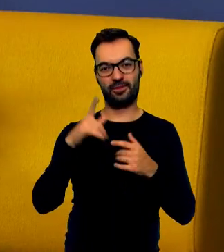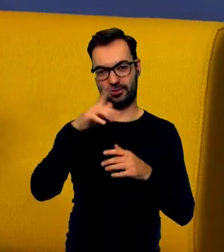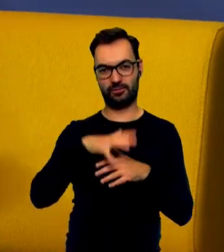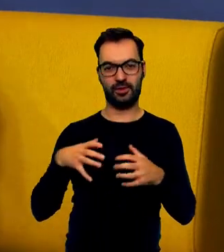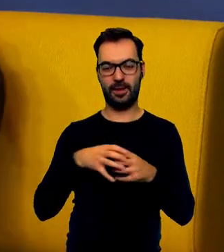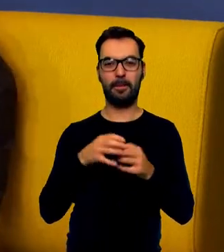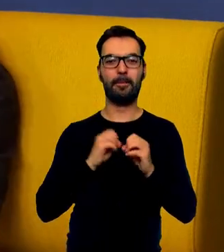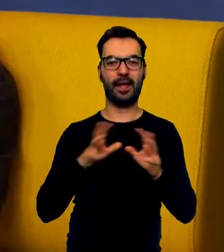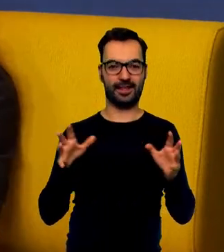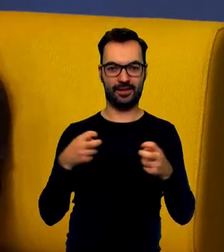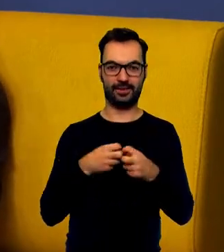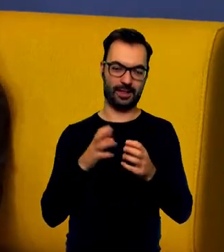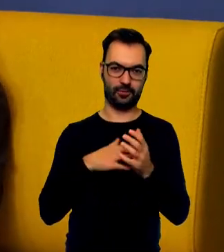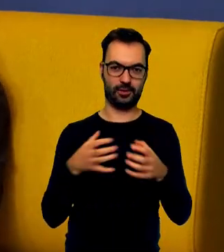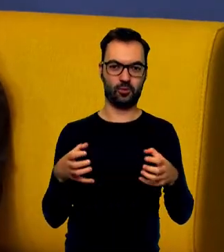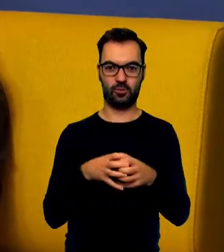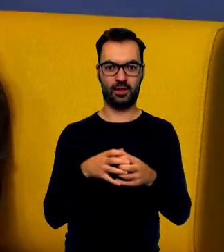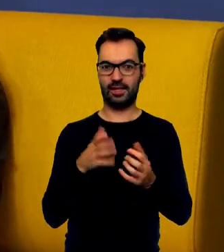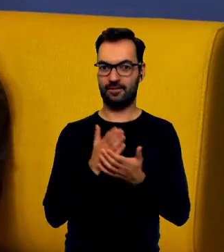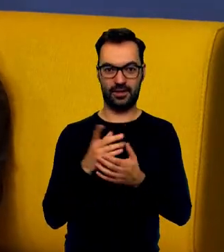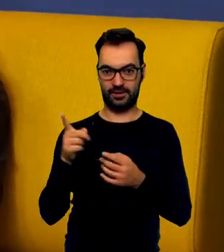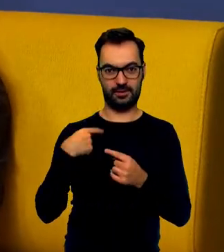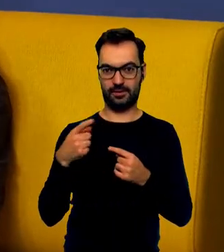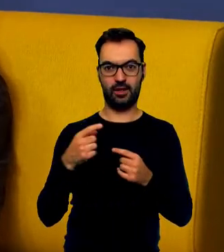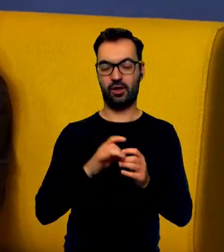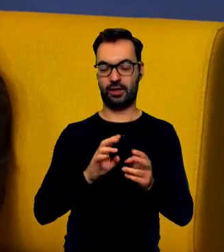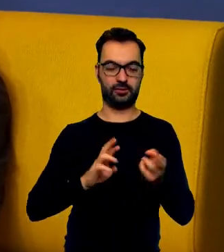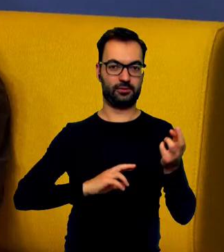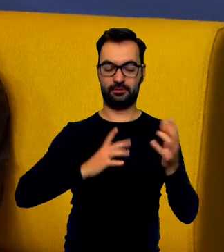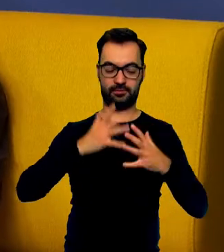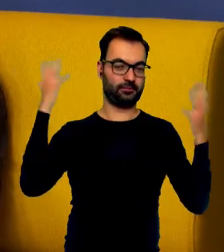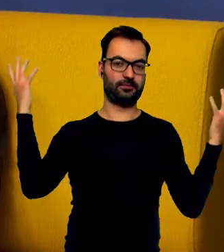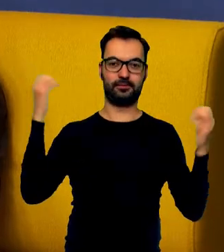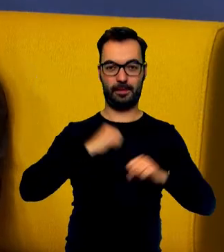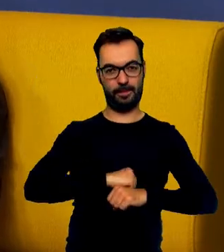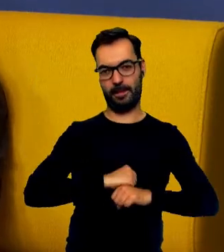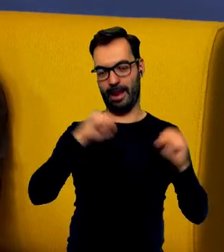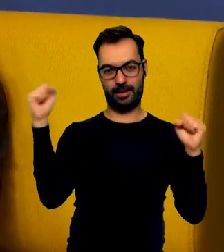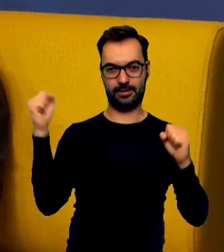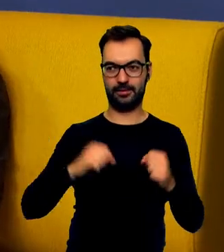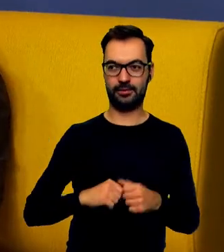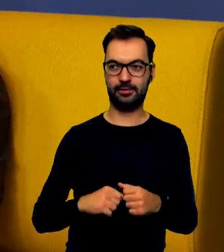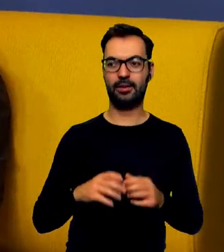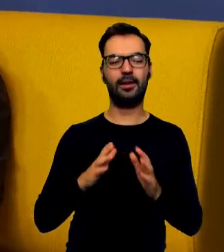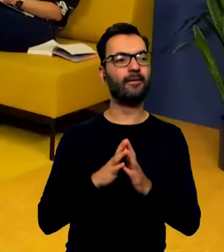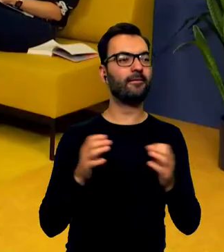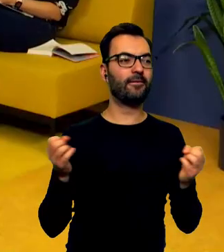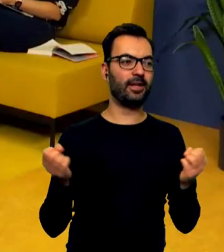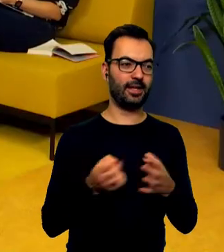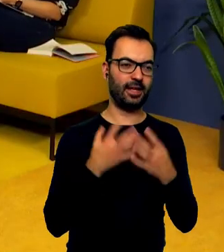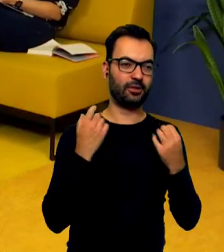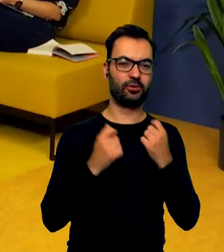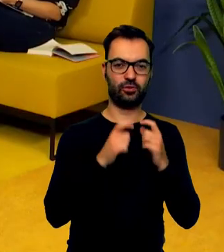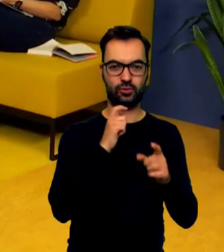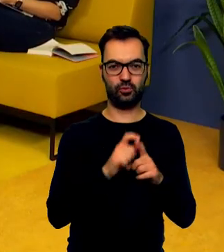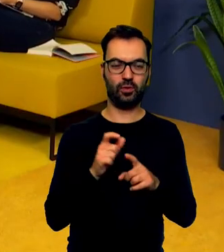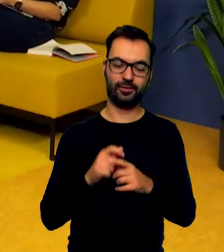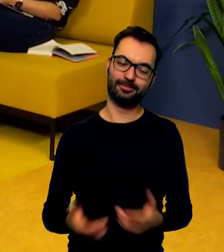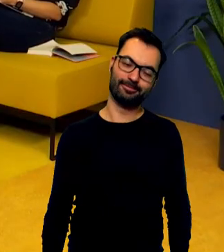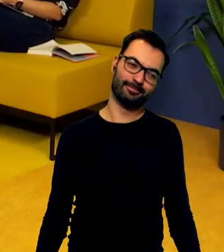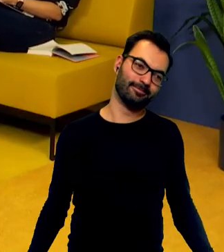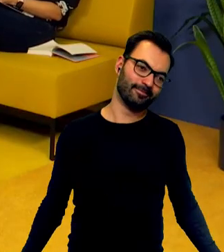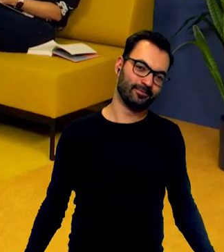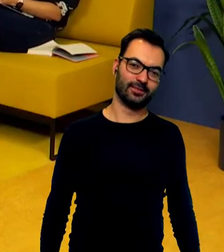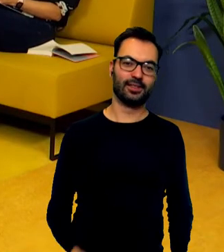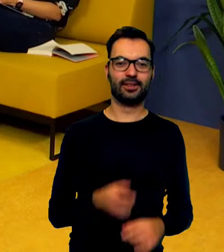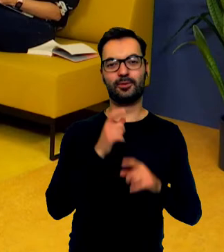mediach społecznościowych, to reakcje są od razu takie impetyczne, wiesz. Wyjaśnij dzisiaj trudne słowa, słuchaj. Dzisiaj no będziesz takie, musiał słowo